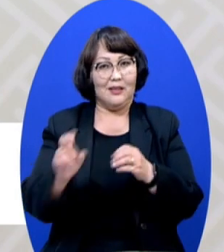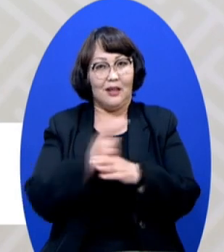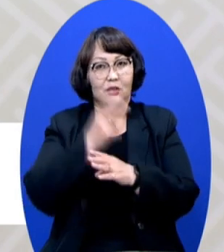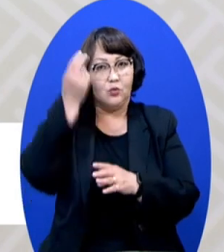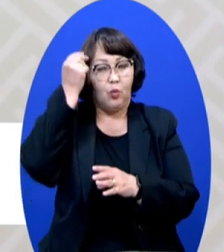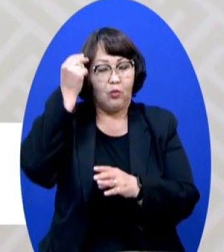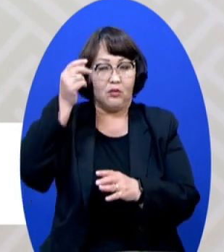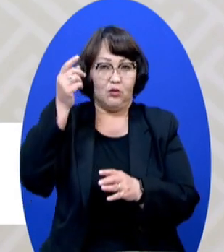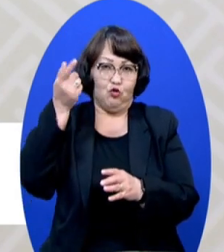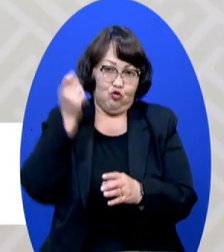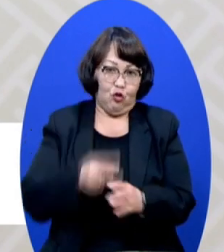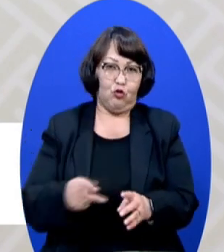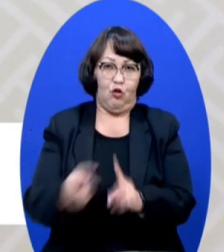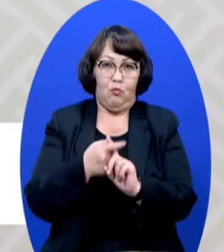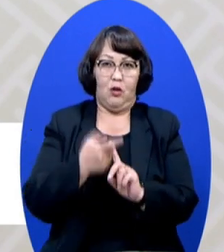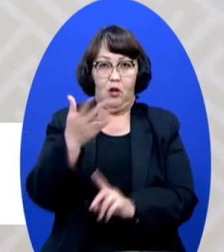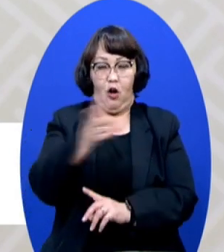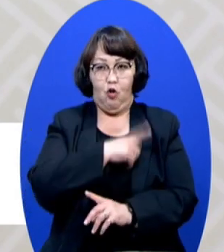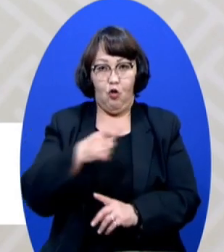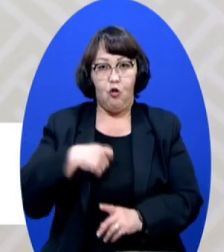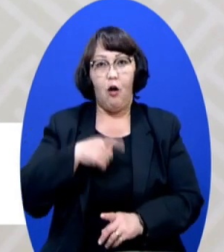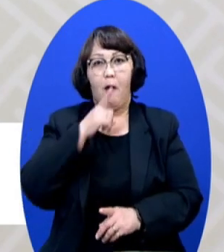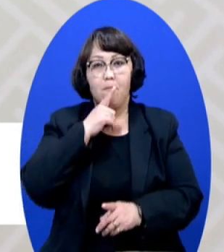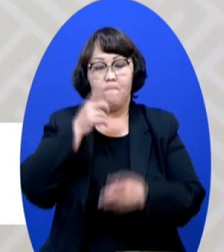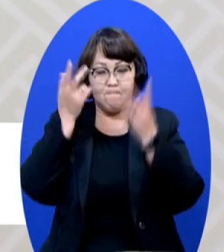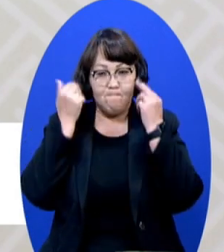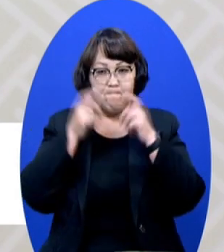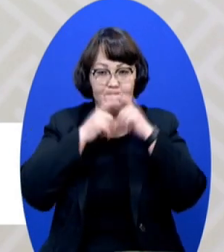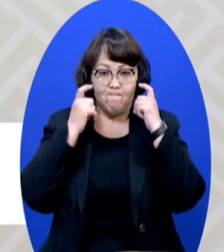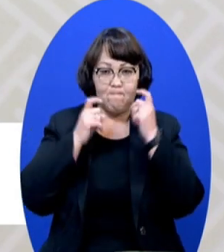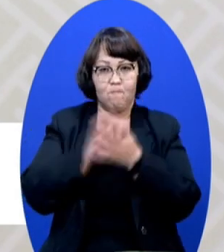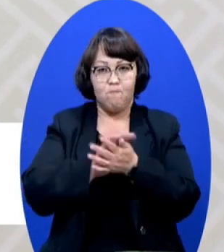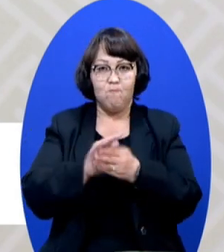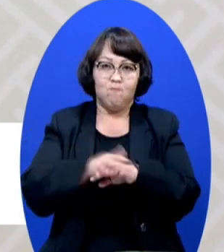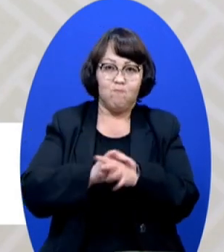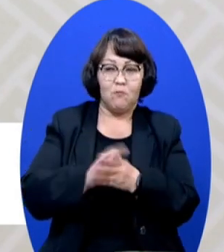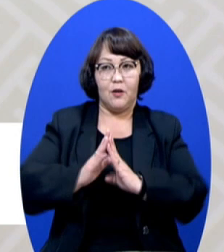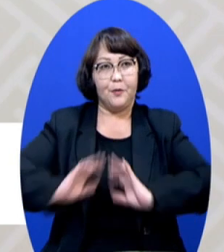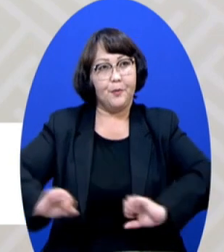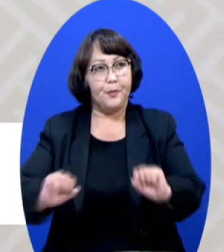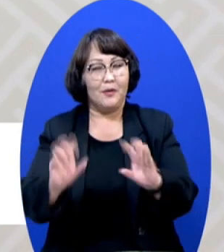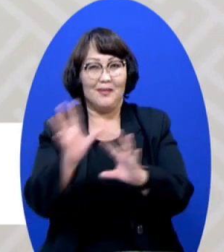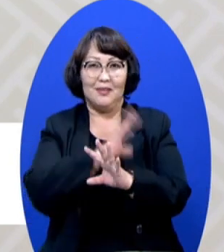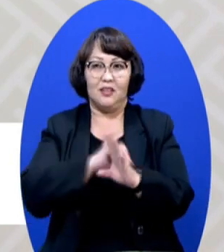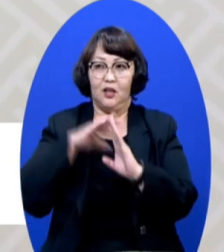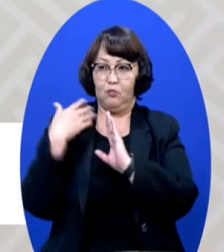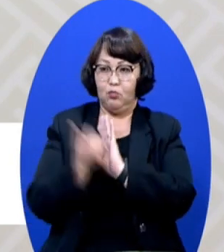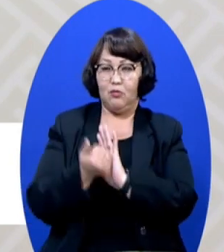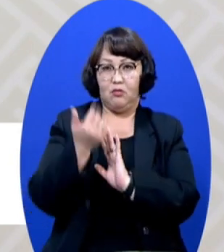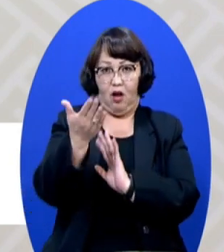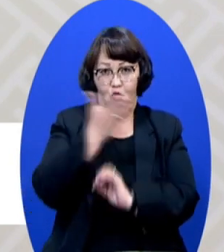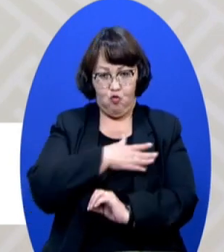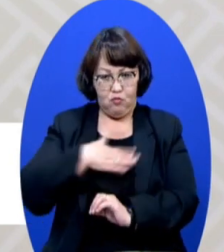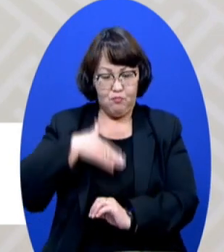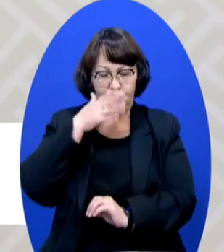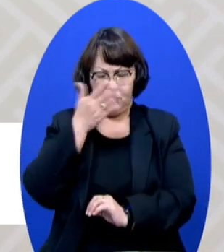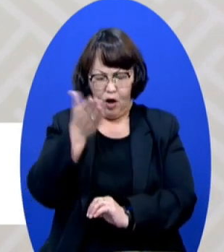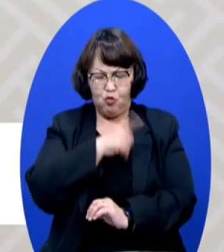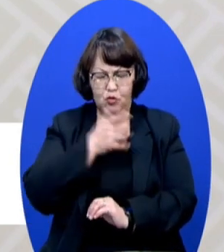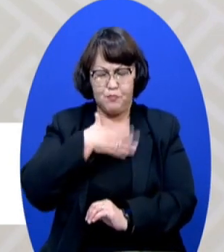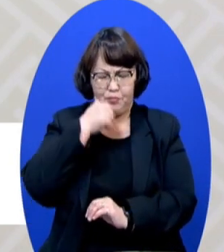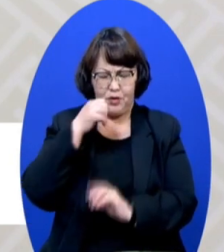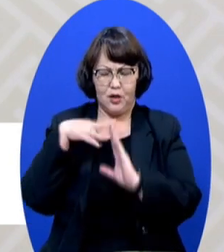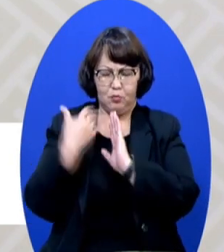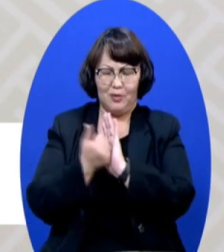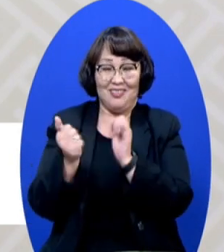зурчлаас шалтгаална. Таны хэрэгжүүлж байгаа үрдсэн сэргийлэх арга хэмжээ зөвхөн танийгч биш, таны гэр бүл, найз нөхөд, хамтран ажиллагсад болон